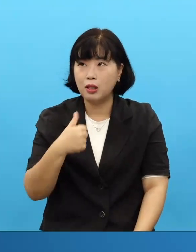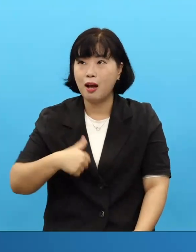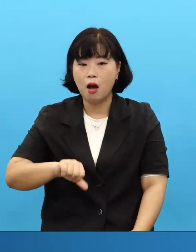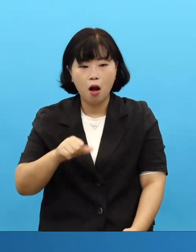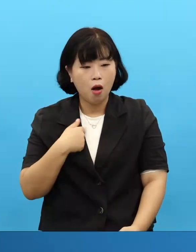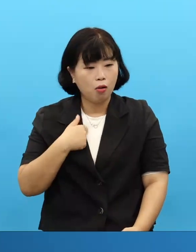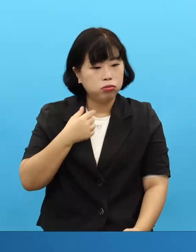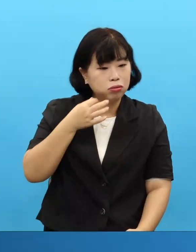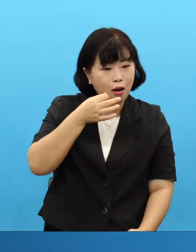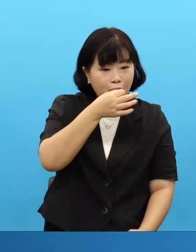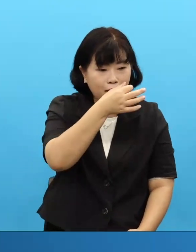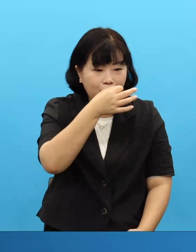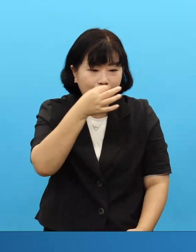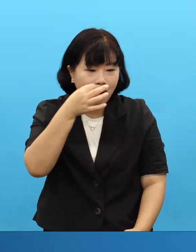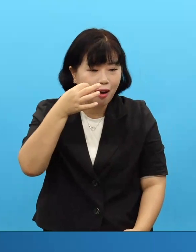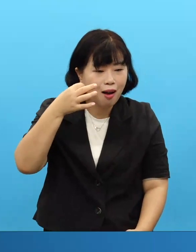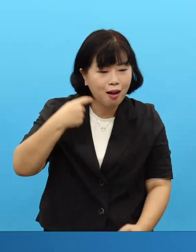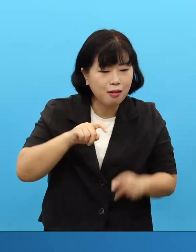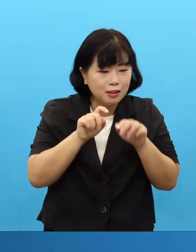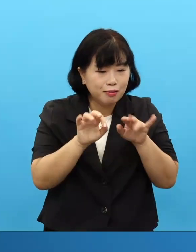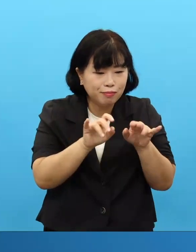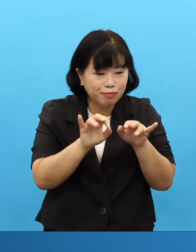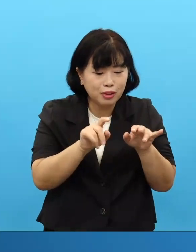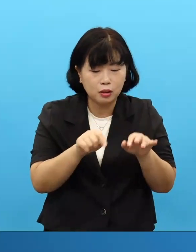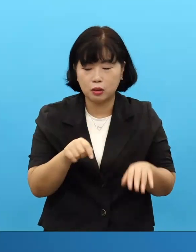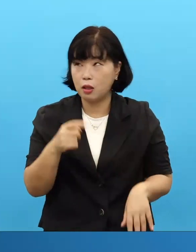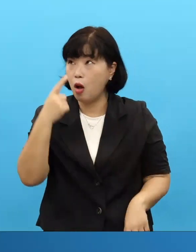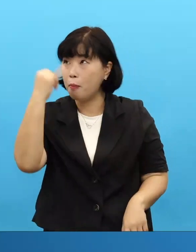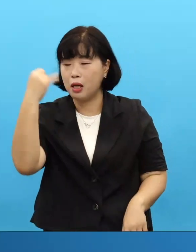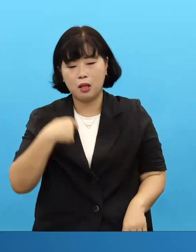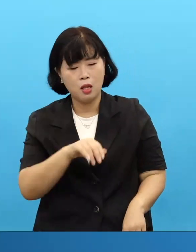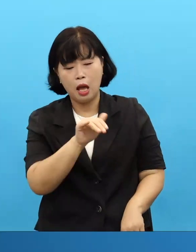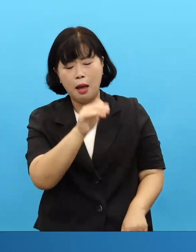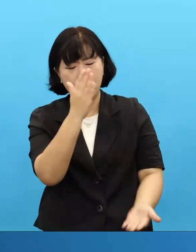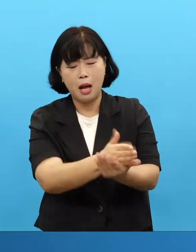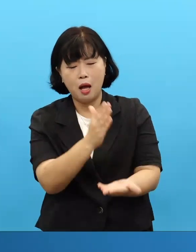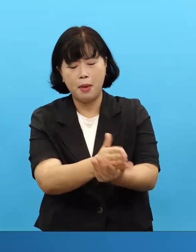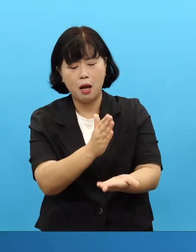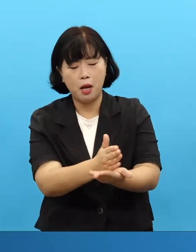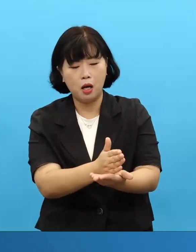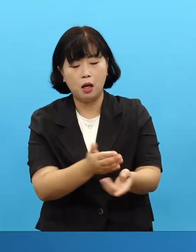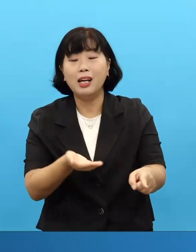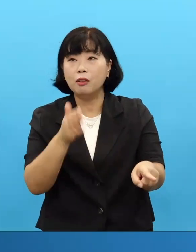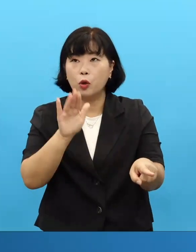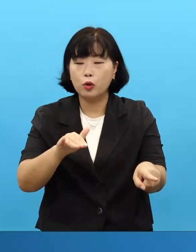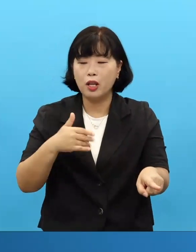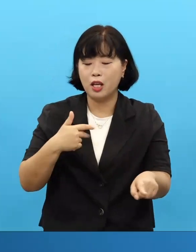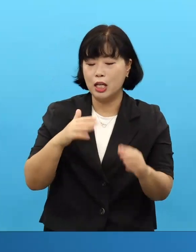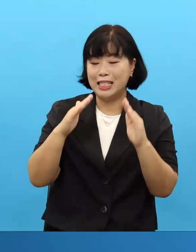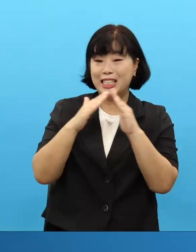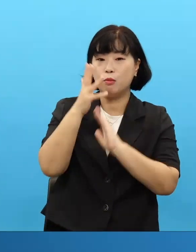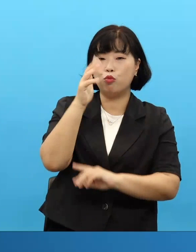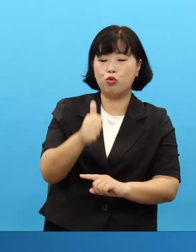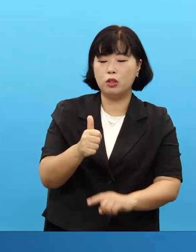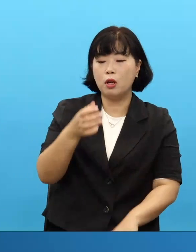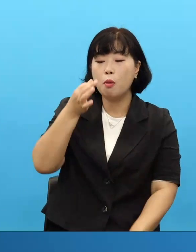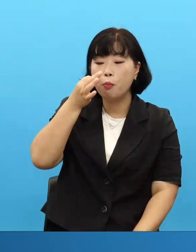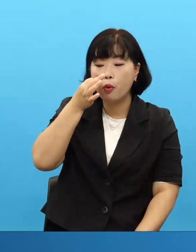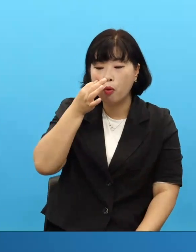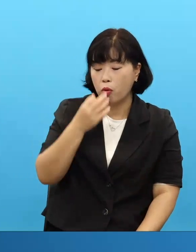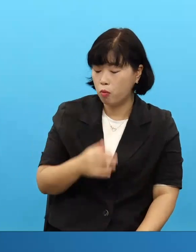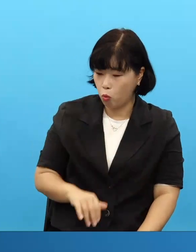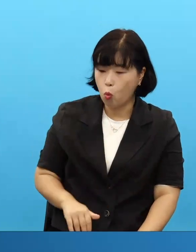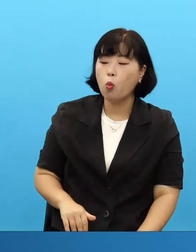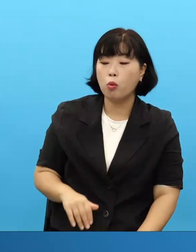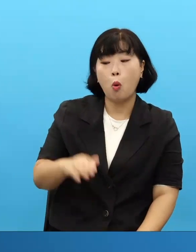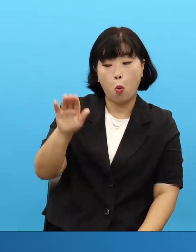belongs to somebody else." 그걸 그 주인이 본 거예요. But the owner of the house saw this. 얘를 부른 겁니다. And he called him. 이 오르간을 가르친 거예요.